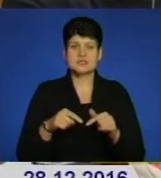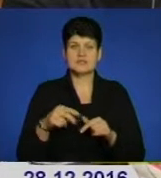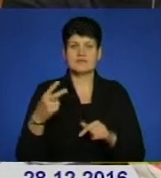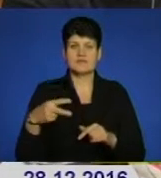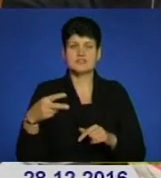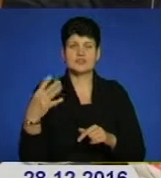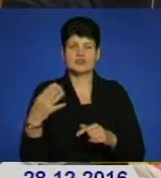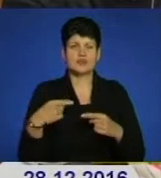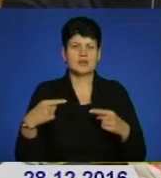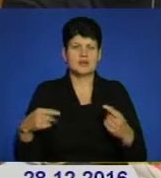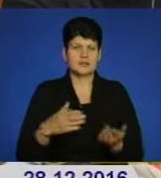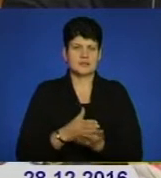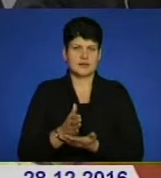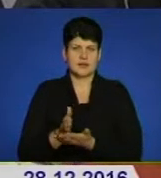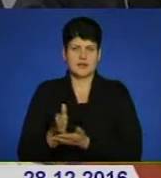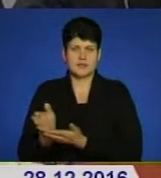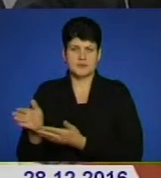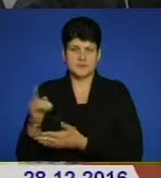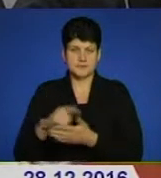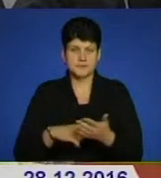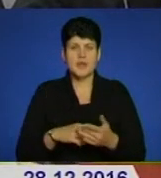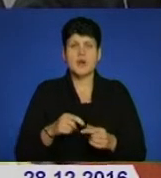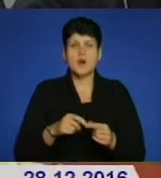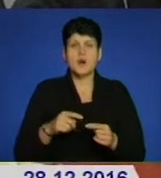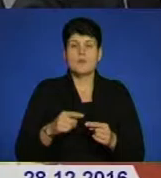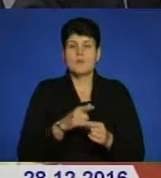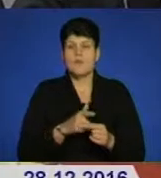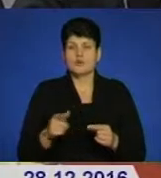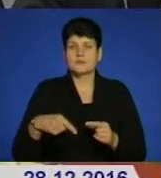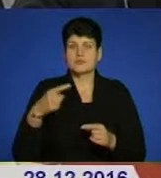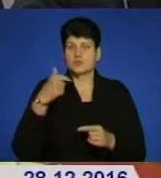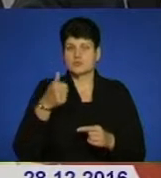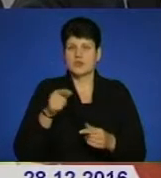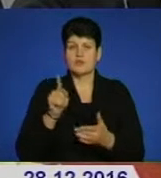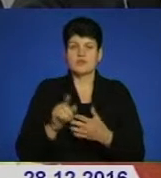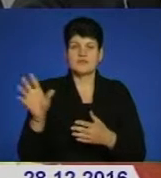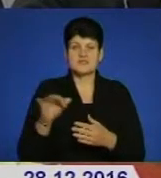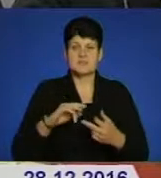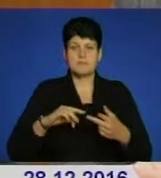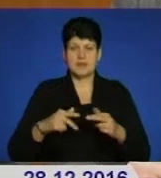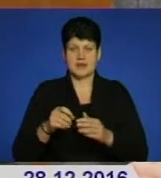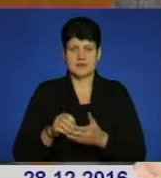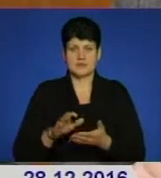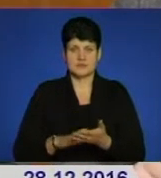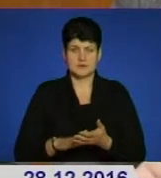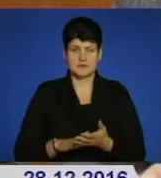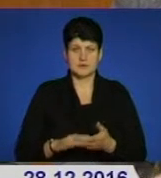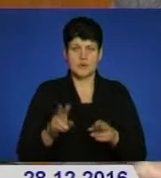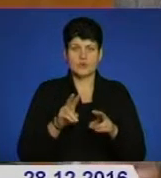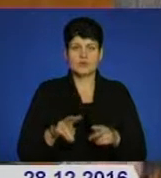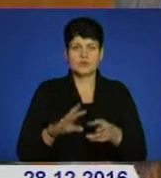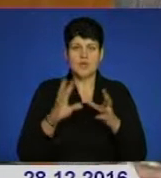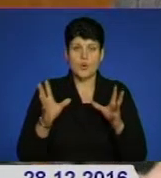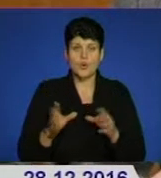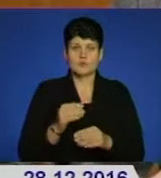24 конфесій, течій та напрямків. Протягом наступного року усі ці організації повинні перереєструвати. З огляду на обсяг роботи